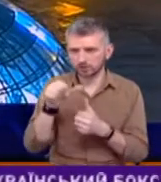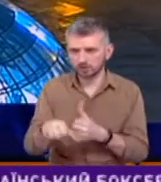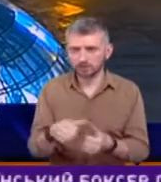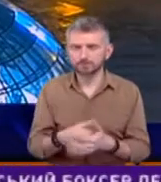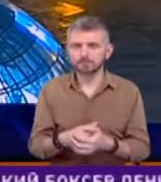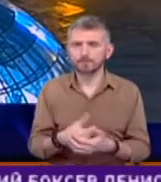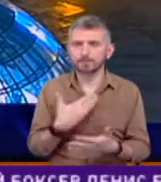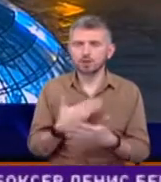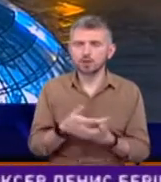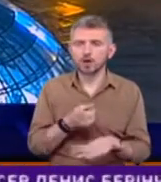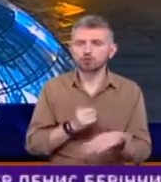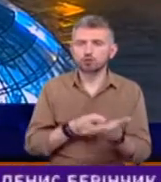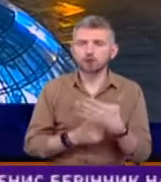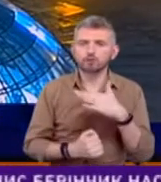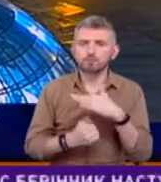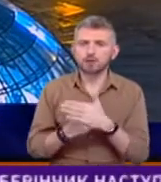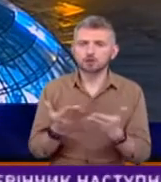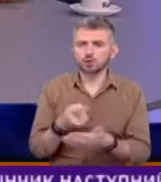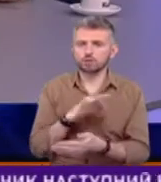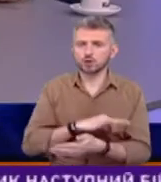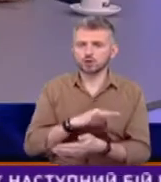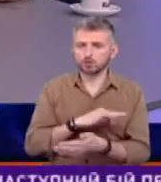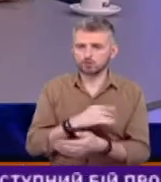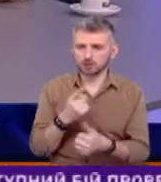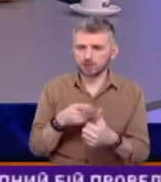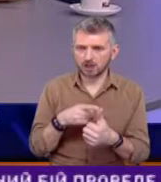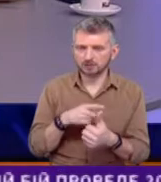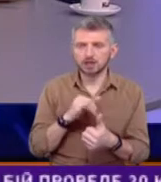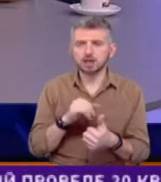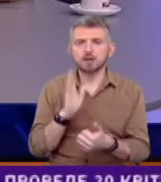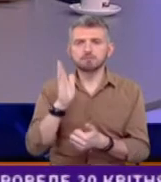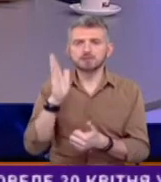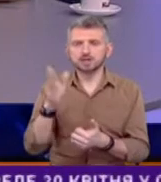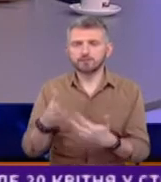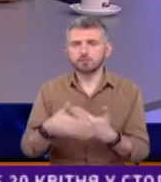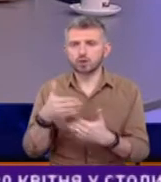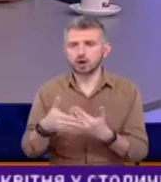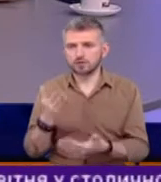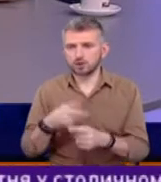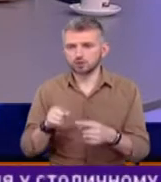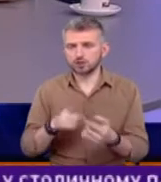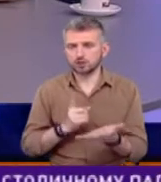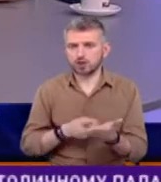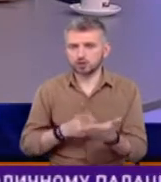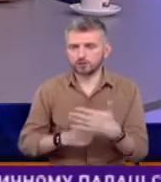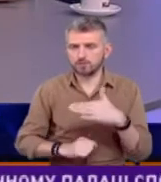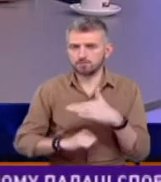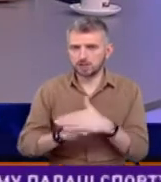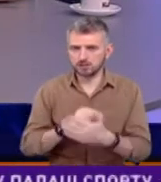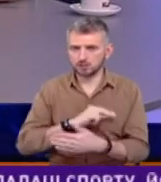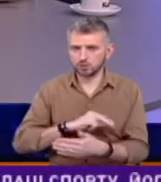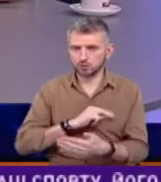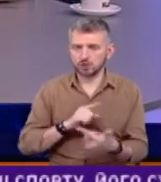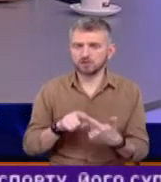От доказова база, яку використовують, раз, і перспектива покарання, якщо ця доказова база